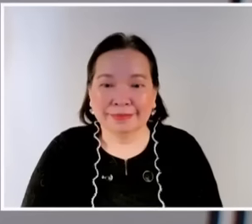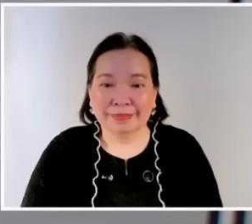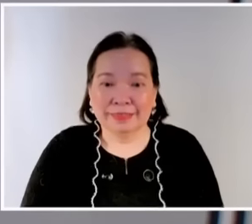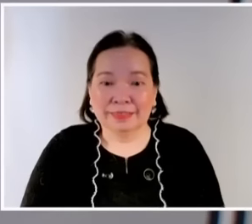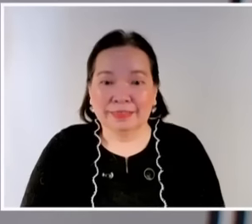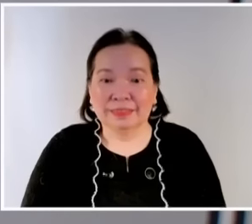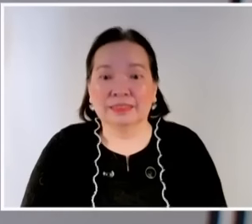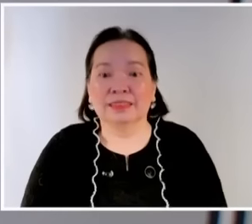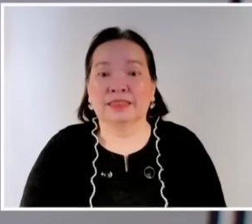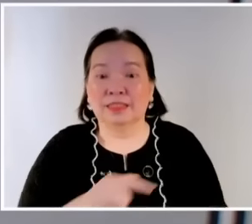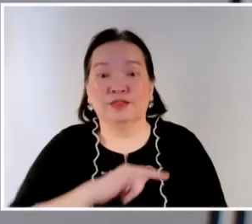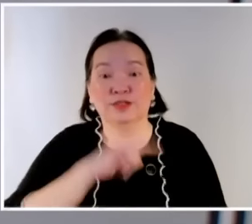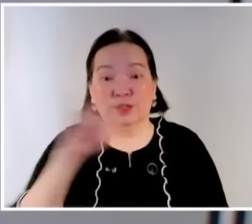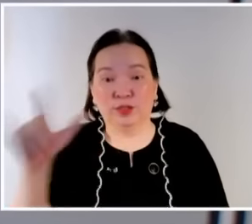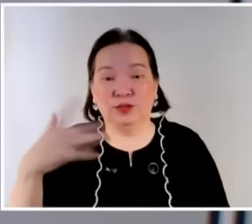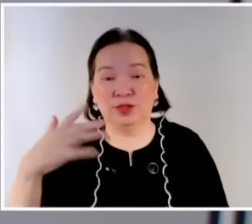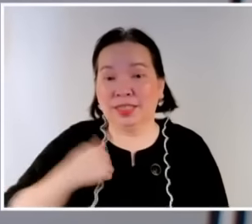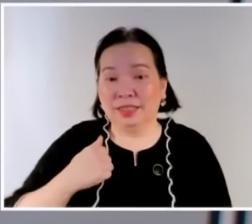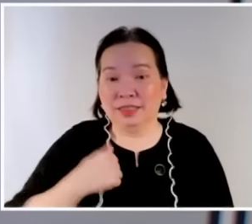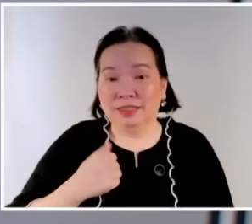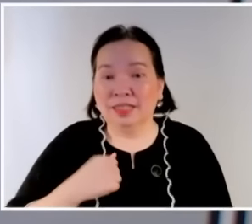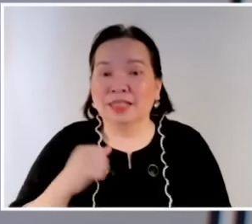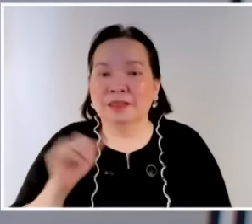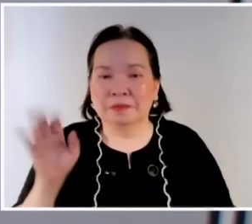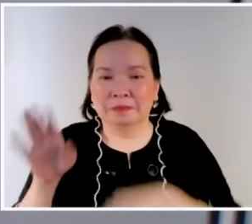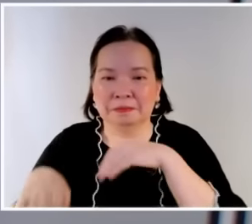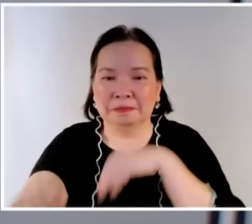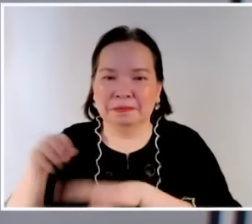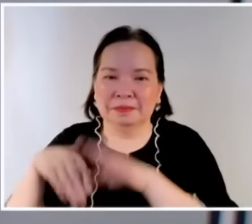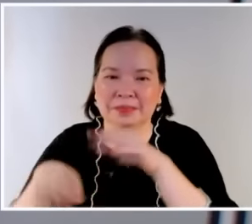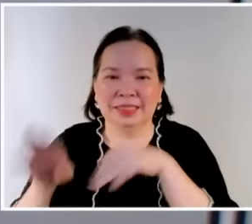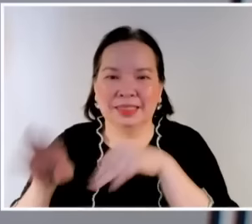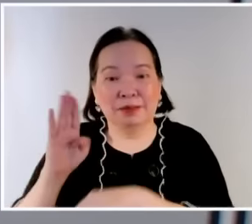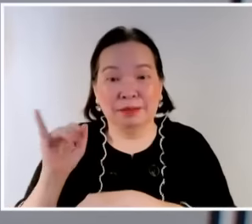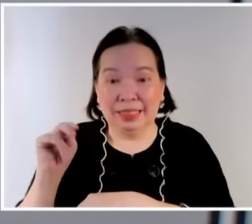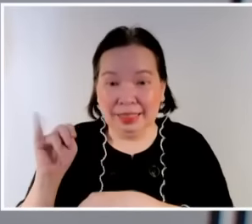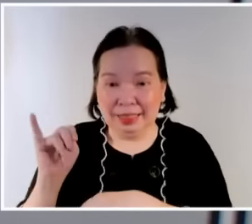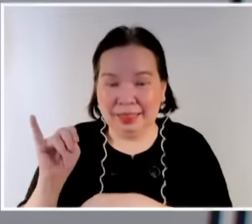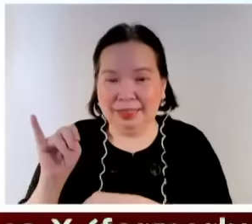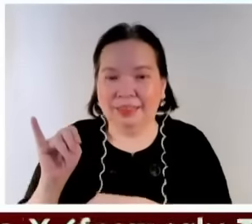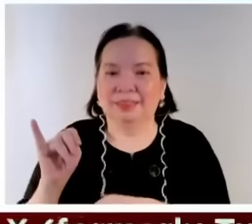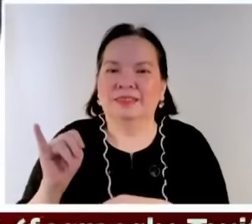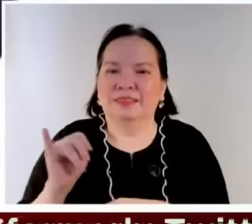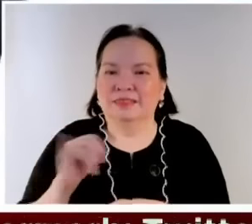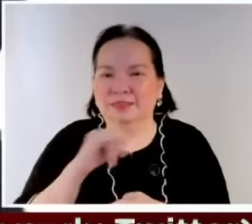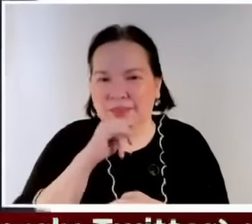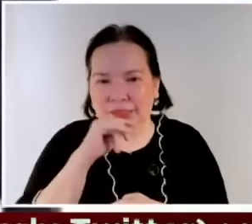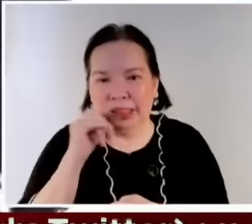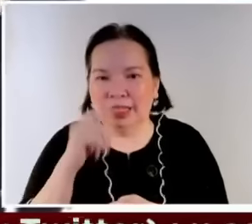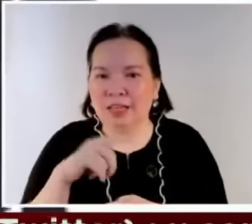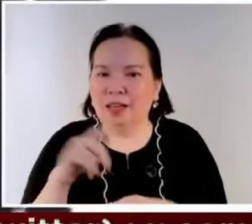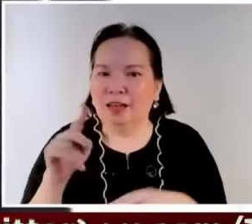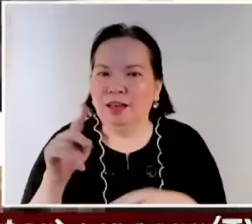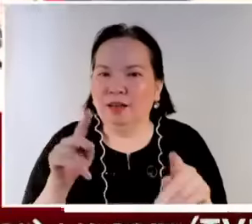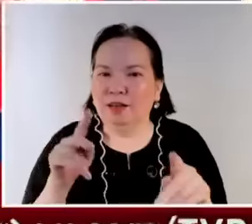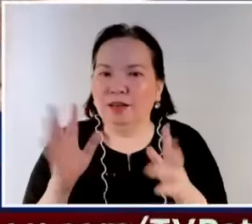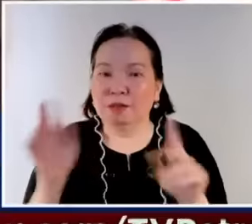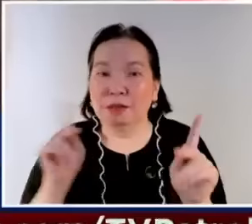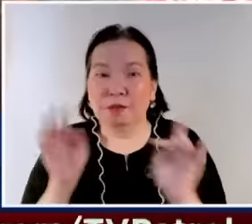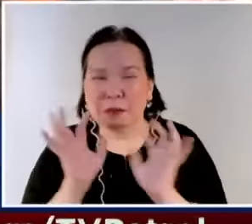Nasa Canada na ang Nation's Girl Group na Beanie para sa serye ng concert. Mainit na pagsalubong sa kanila ng Blooms pagdating pa